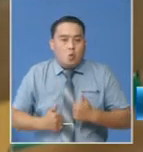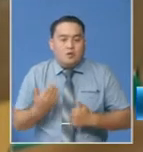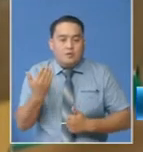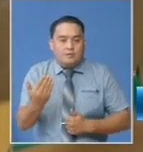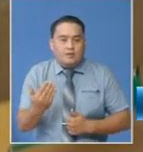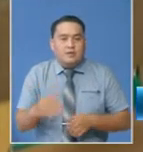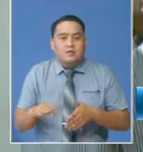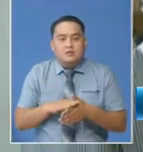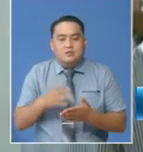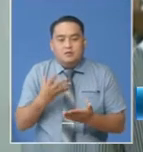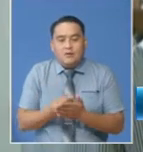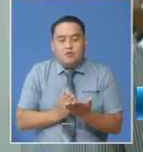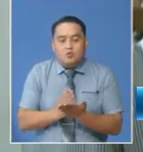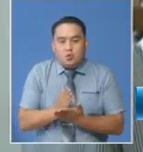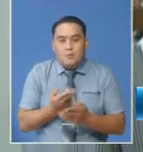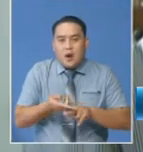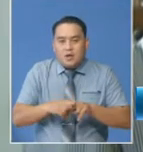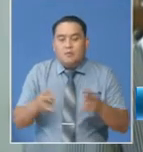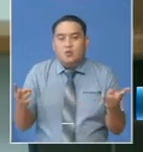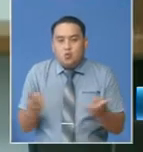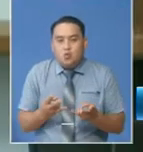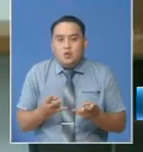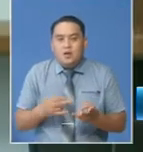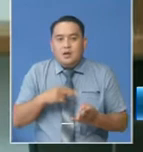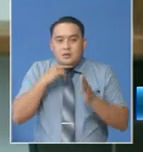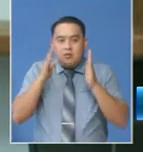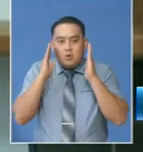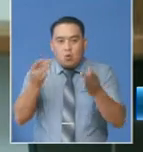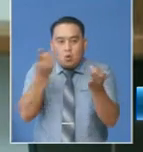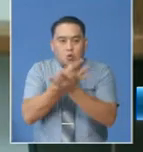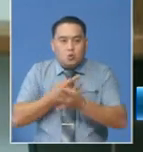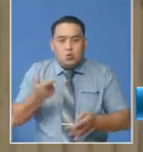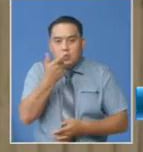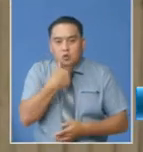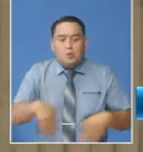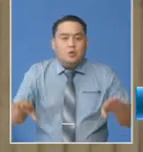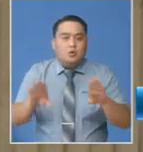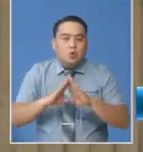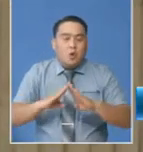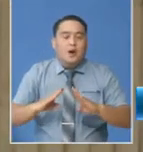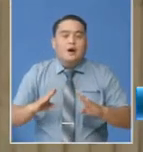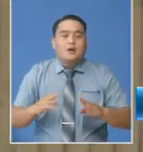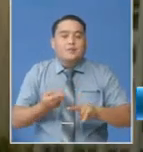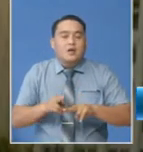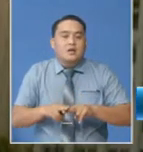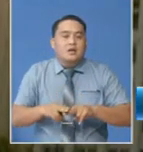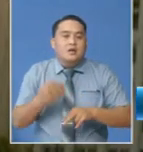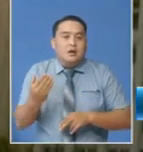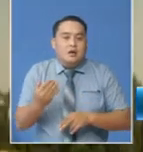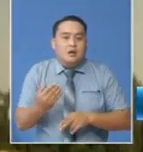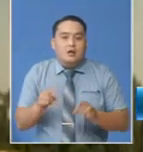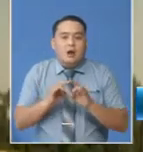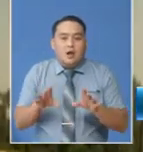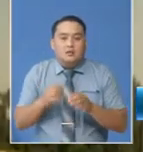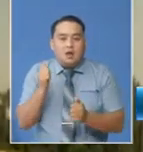но и на имидже службы. Поэтому ему следует быть этичным на работе и дома. Сейчас главная цель уполномоченного – донести